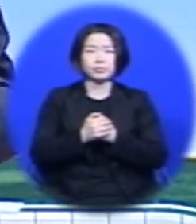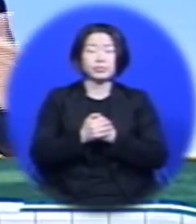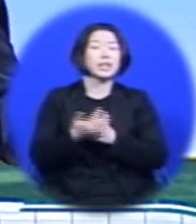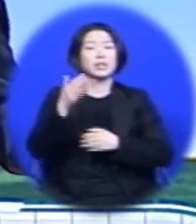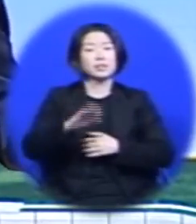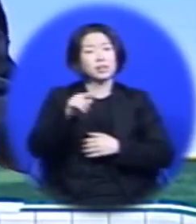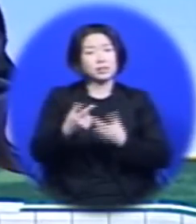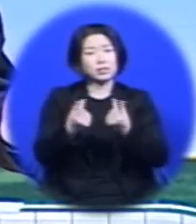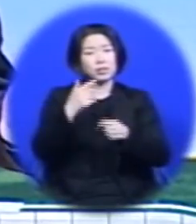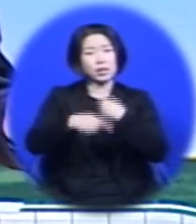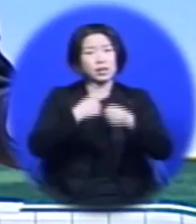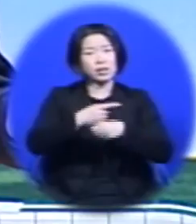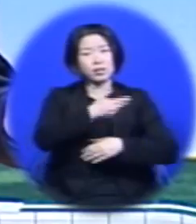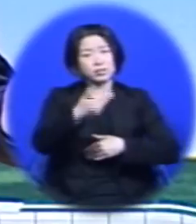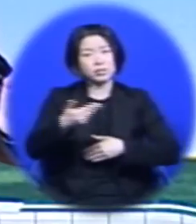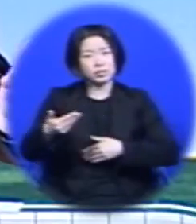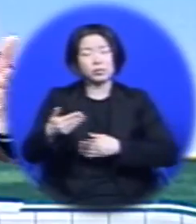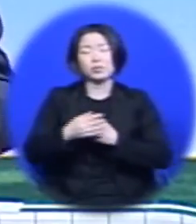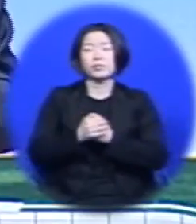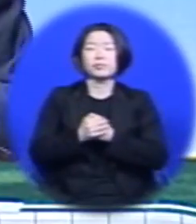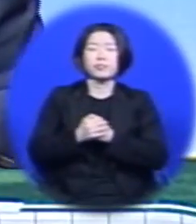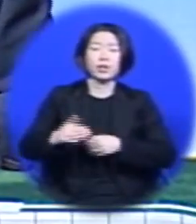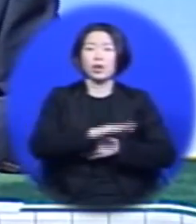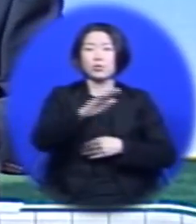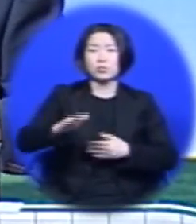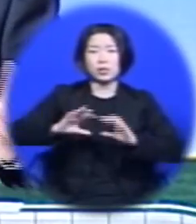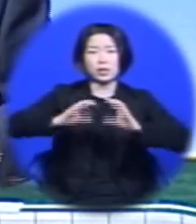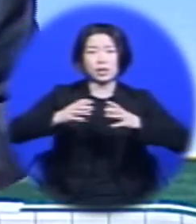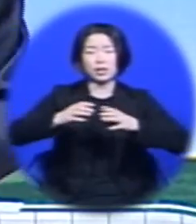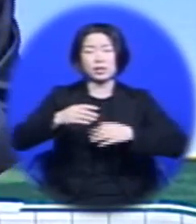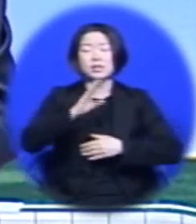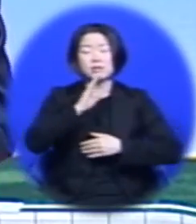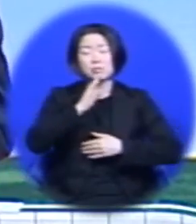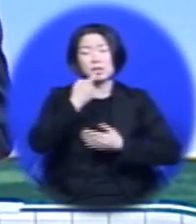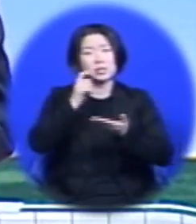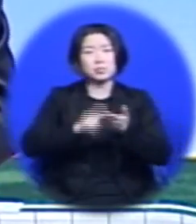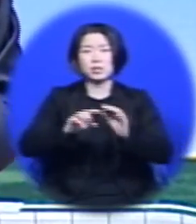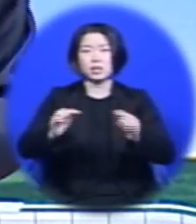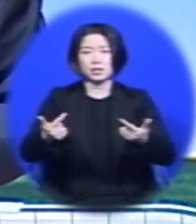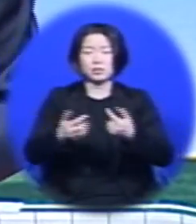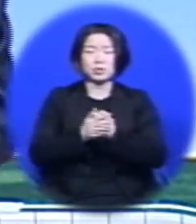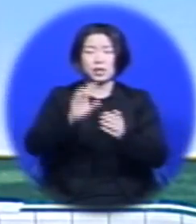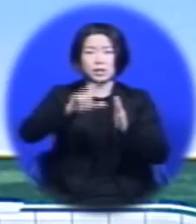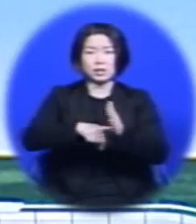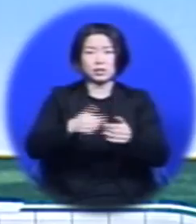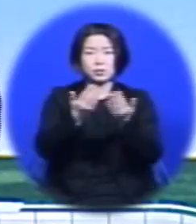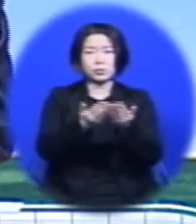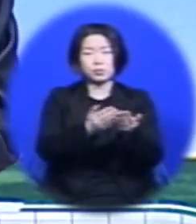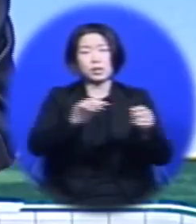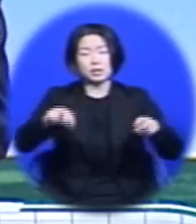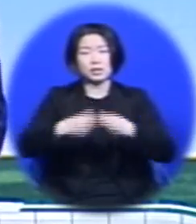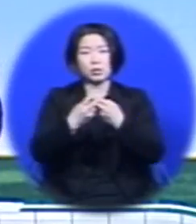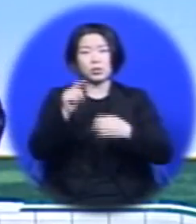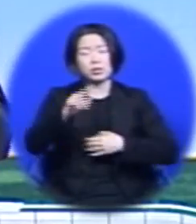그런데 그렇게 1년이 지나고 우리나라는 참 쉽지 않습니다 세월호 참사에 그